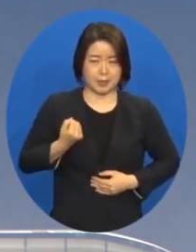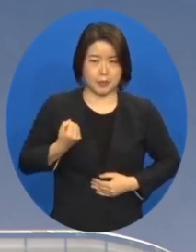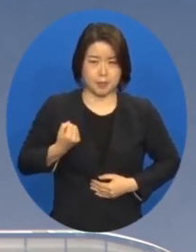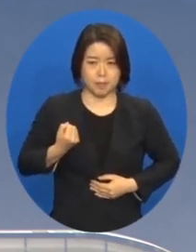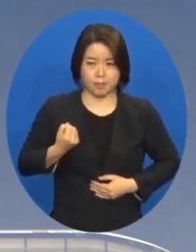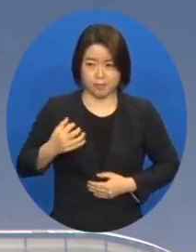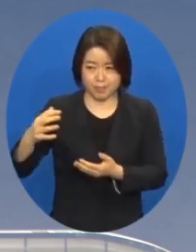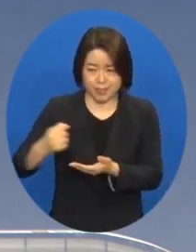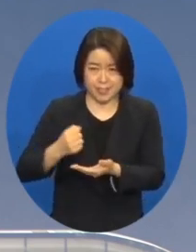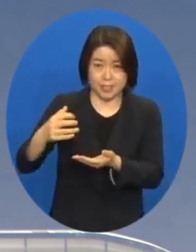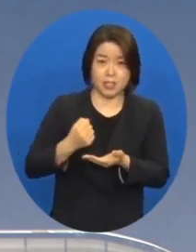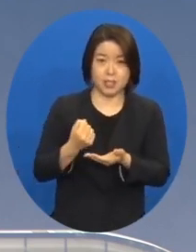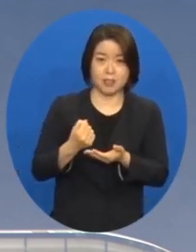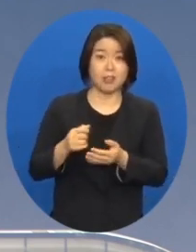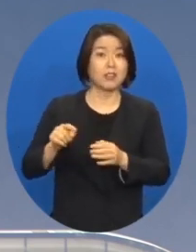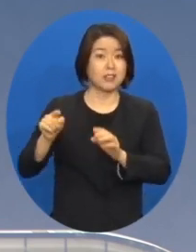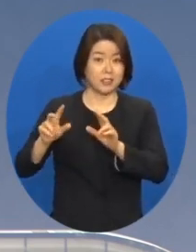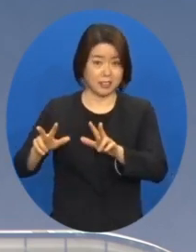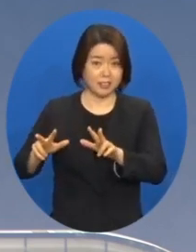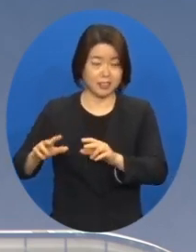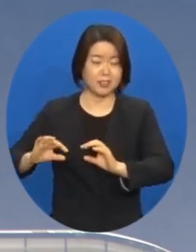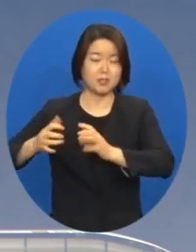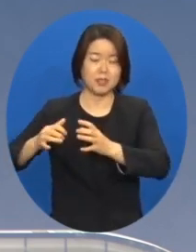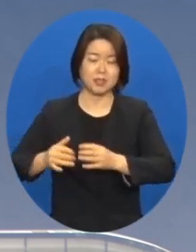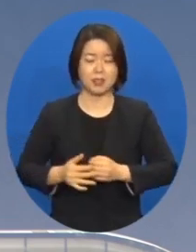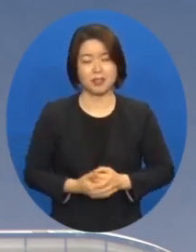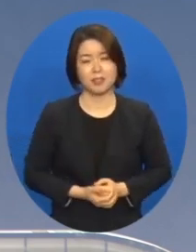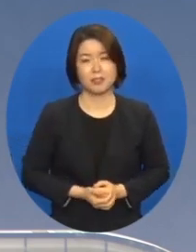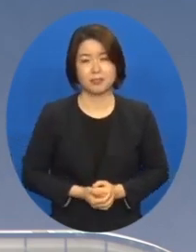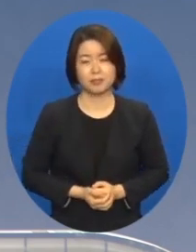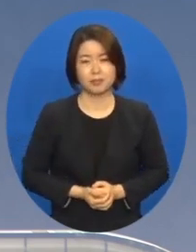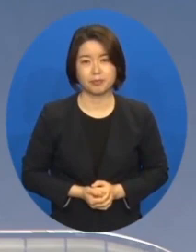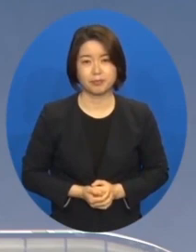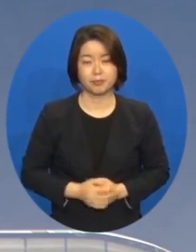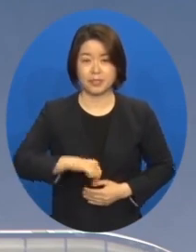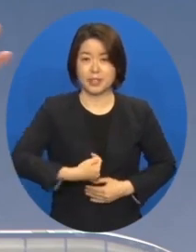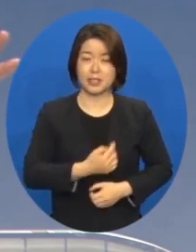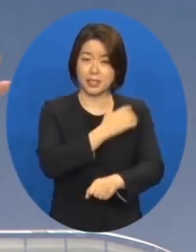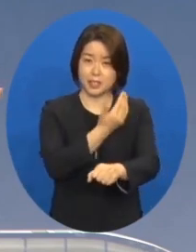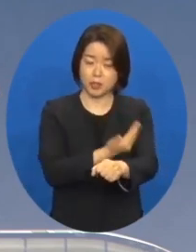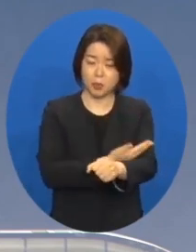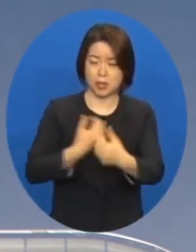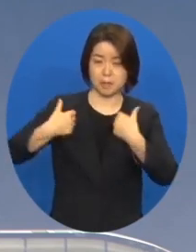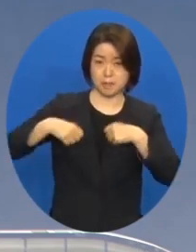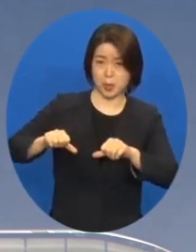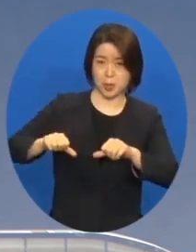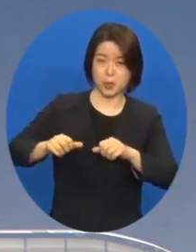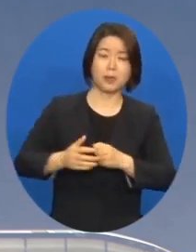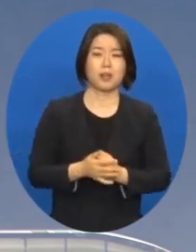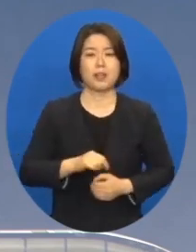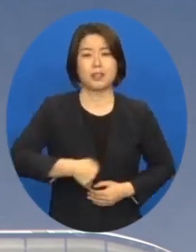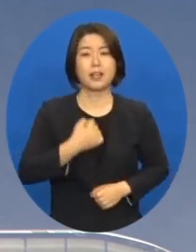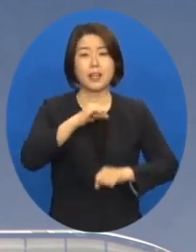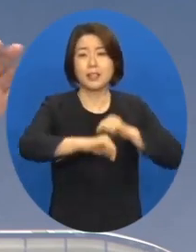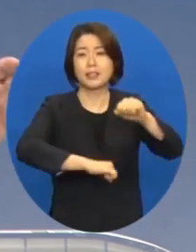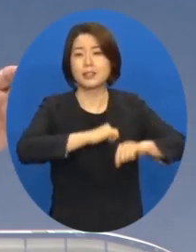세상이 지금 세상이잖아요. 자, 이런 세상인데 자기 권리를 포기하고 자기